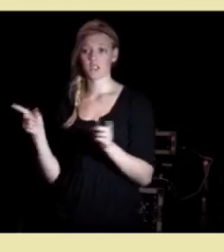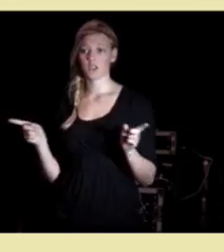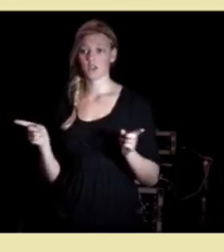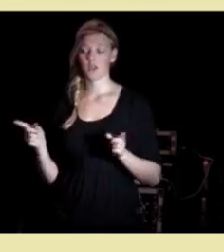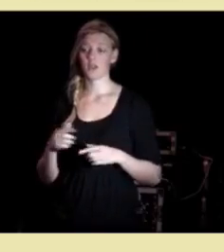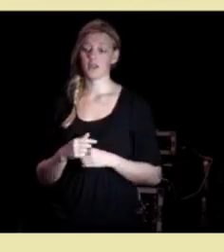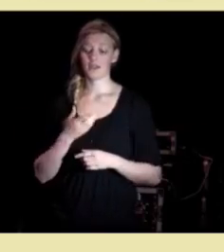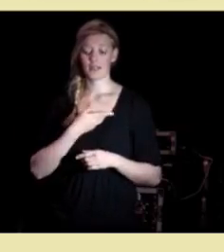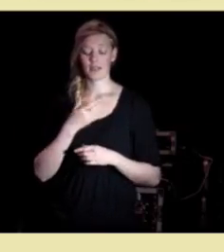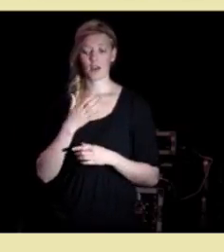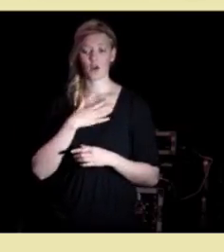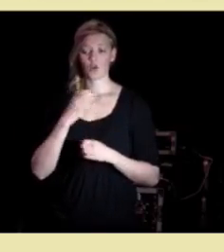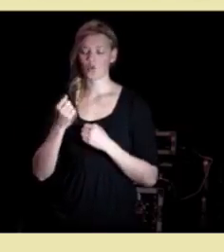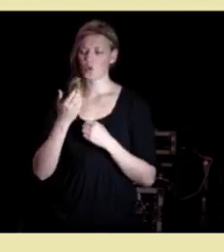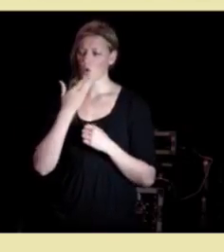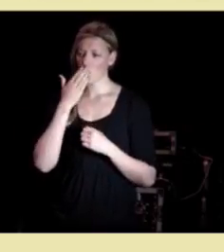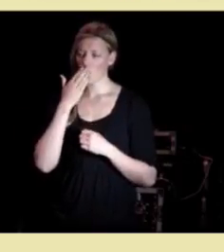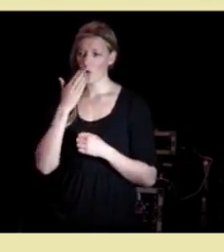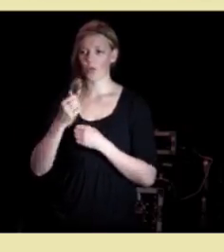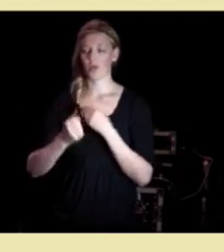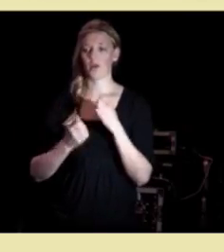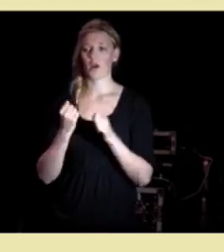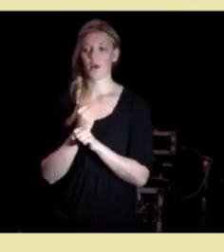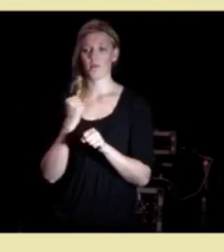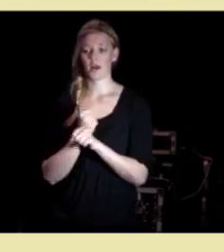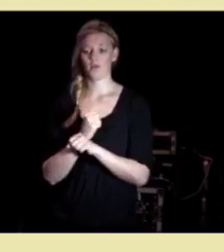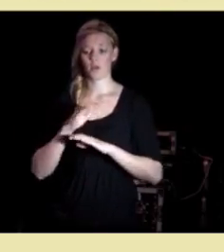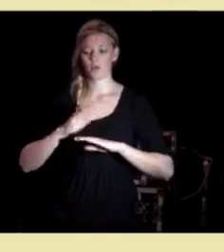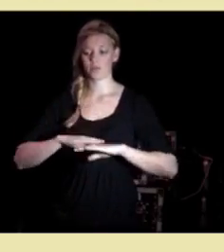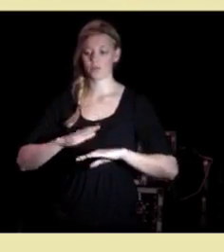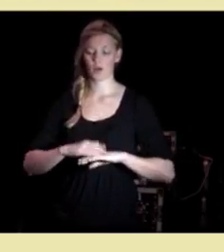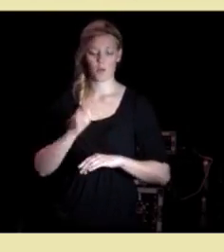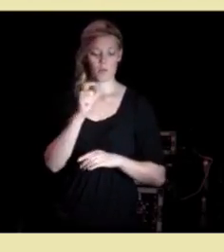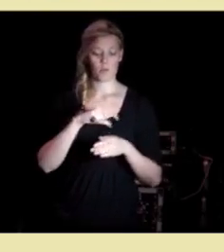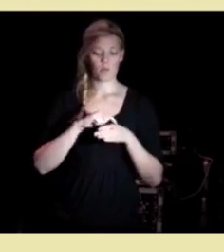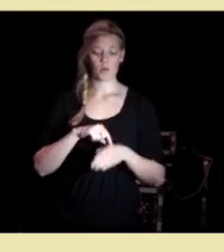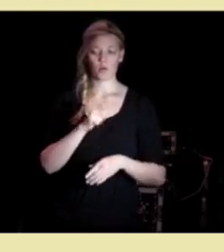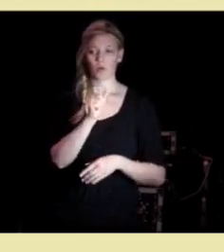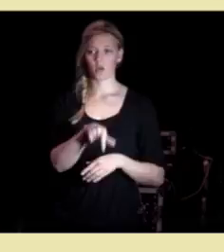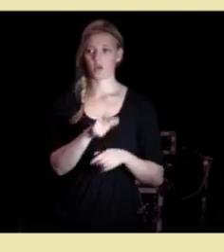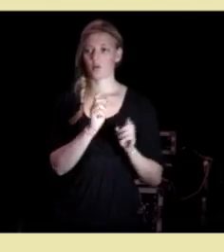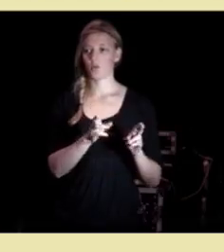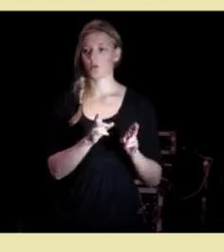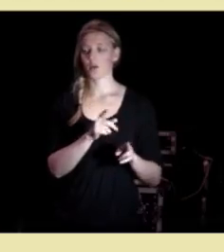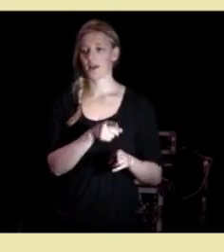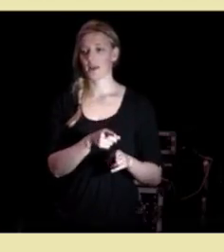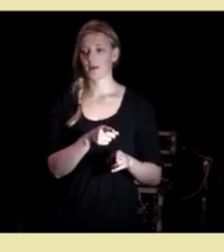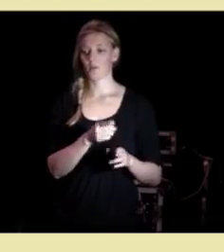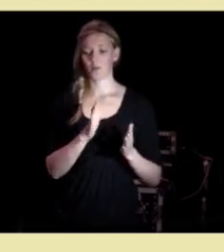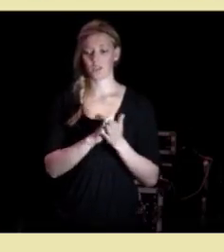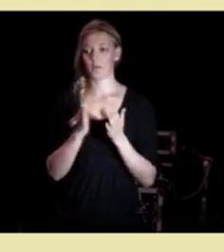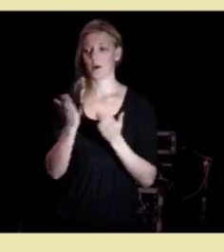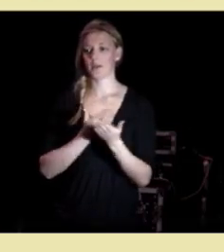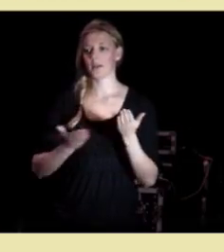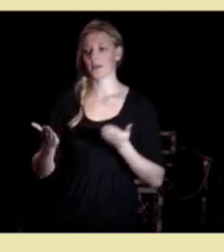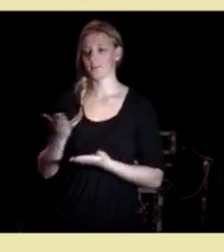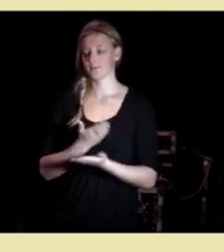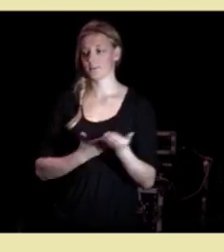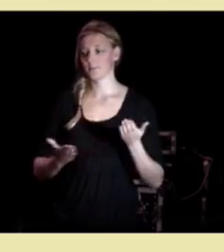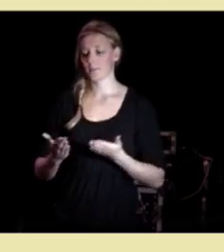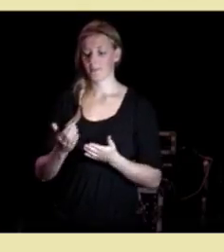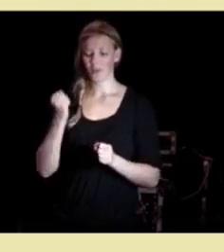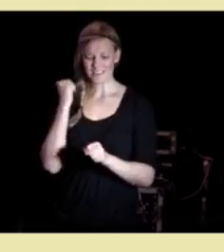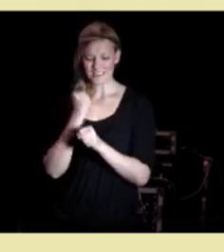gjort et formidabelt arbeid for å forberede brukerne sine på denne samhandlingen. Og sikre